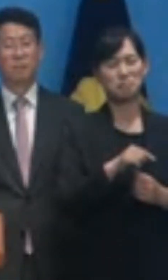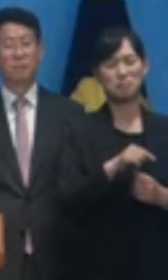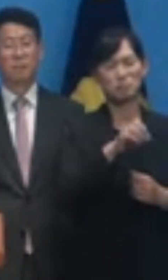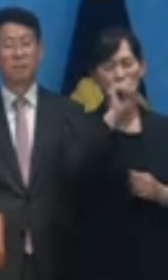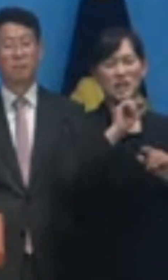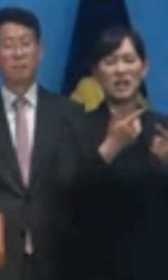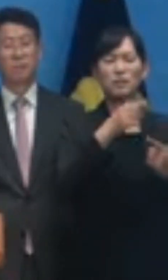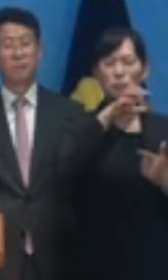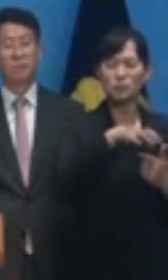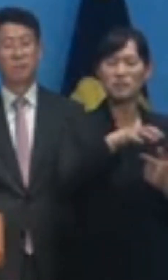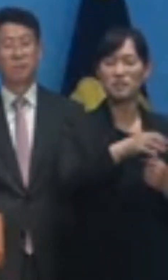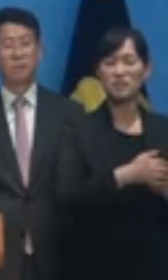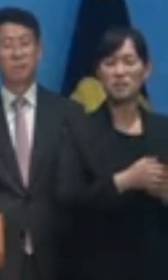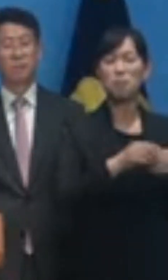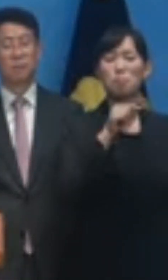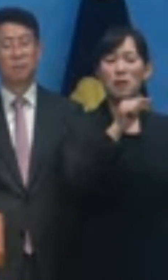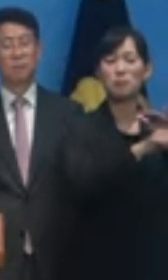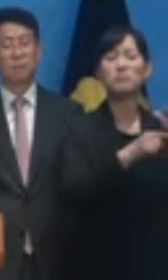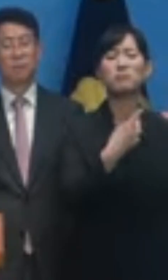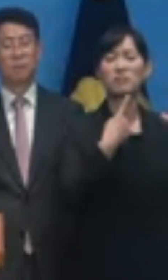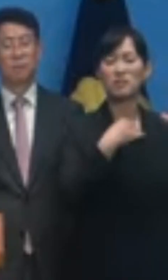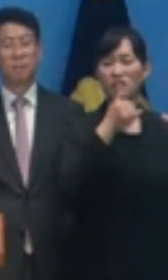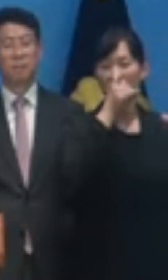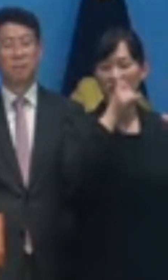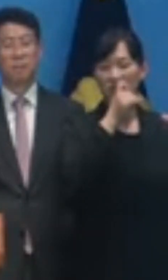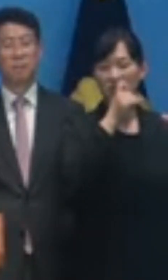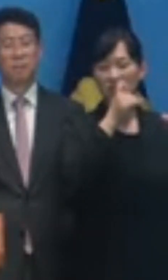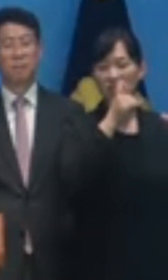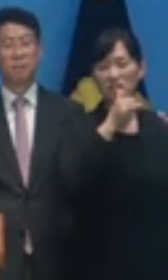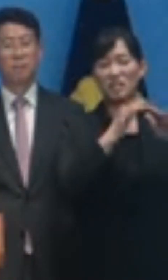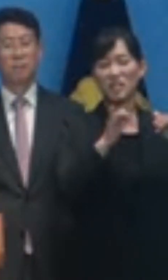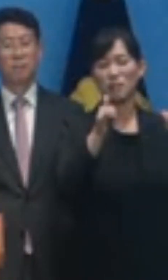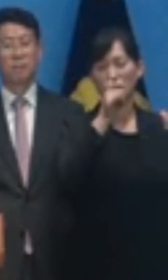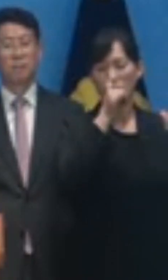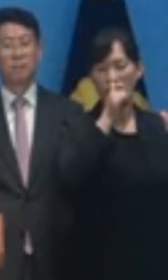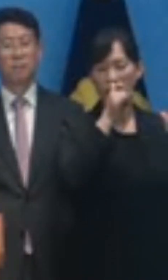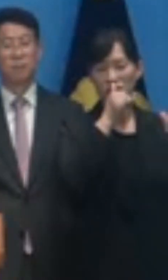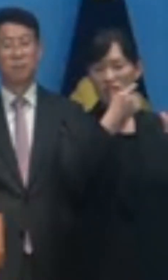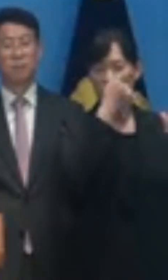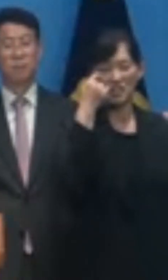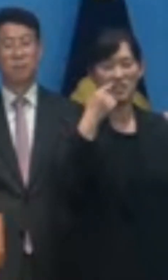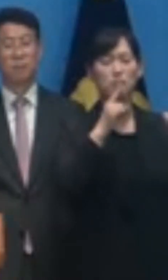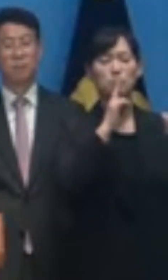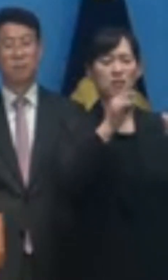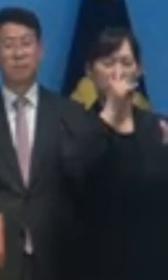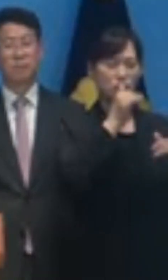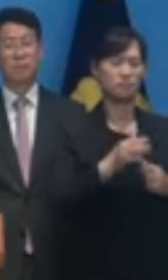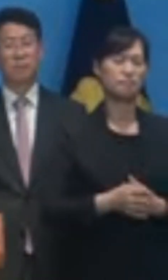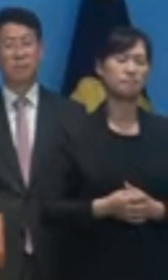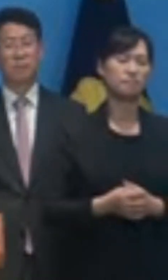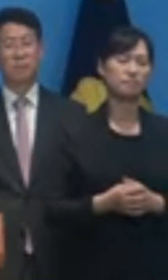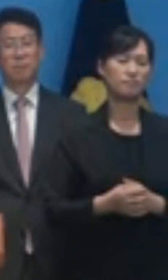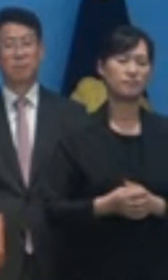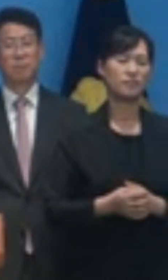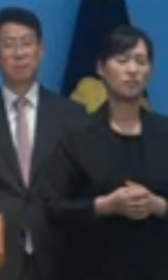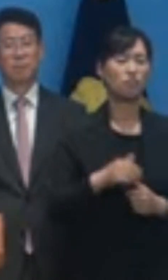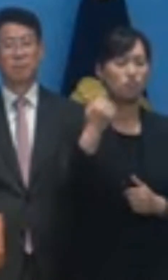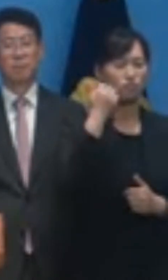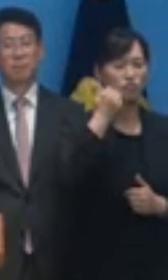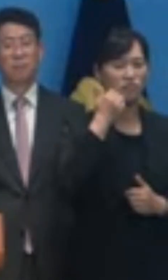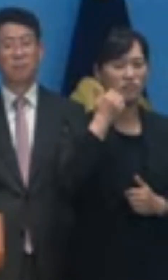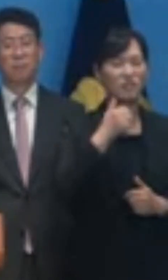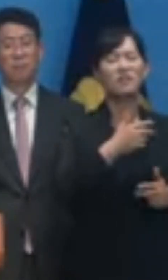추정되는 곳에 방문한 또 다른 인물이 있었다는 증언도 나왔습니다.